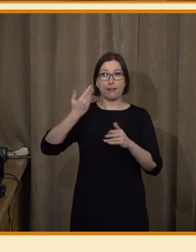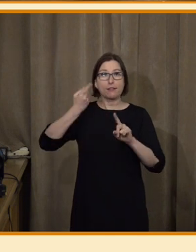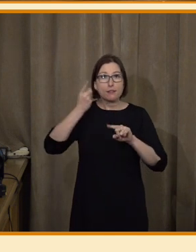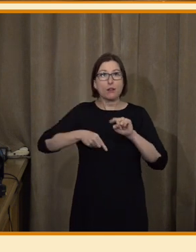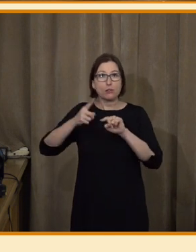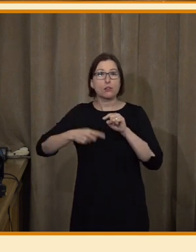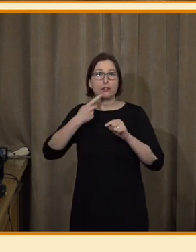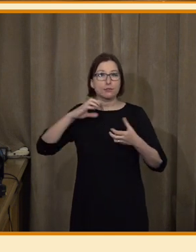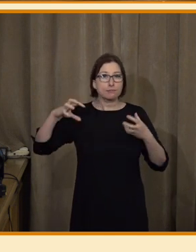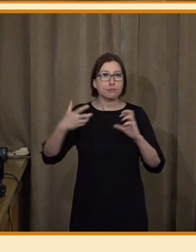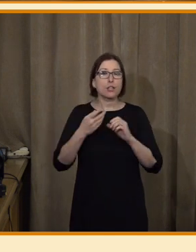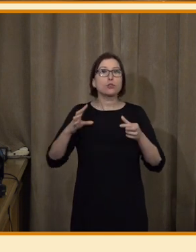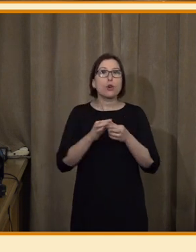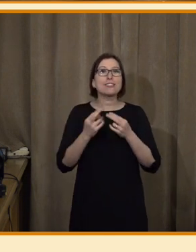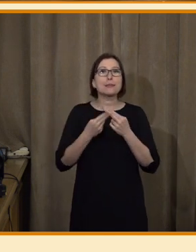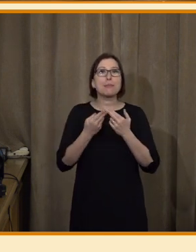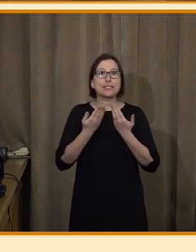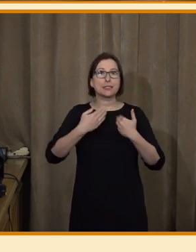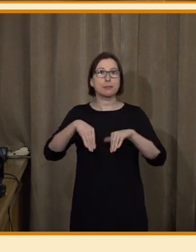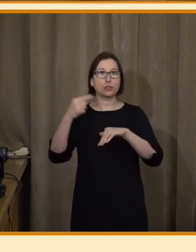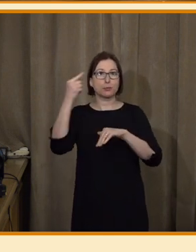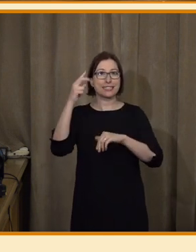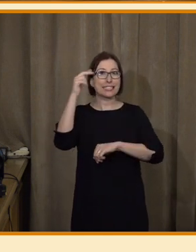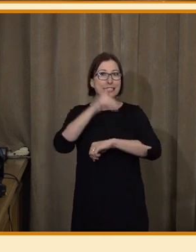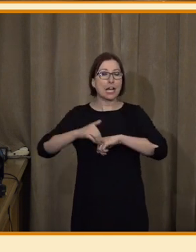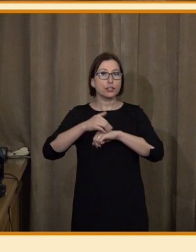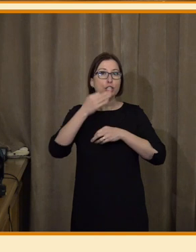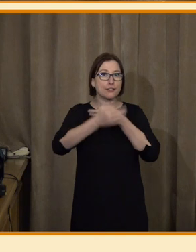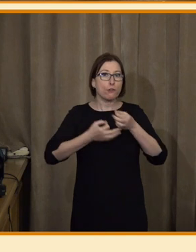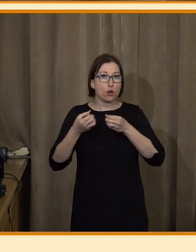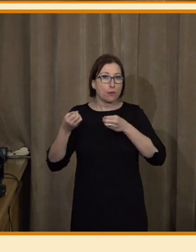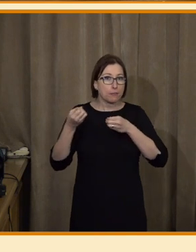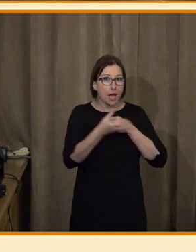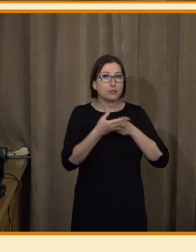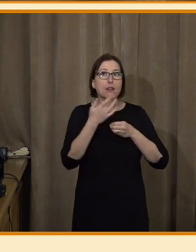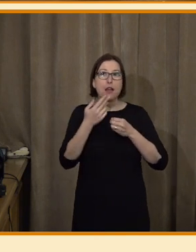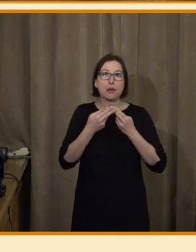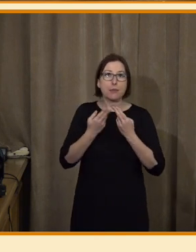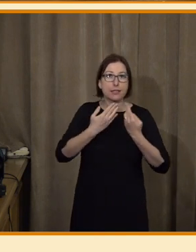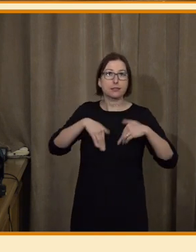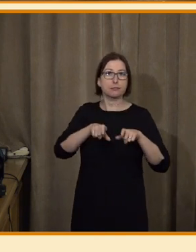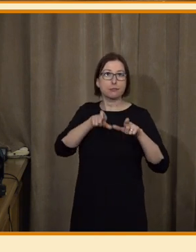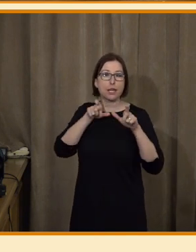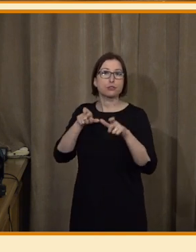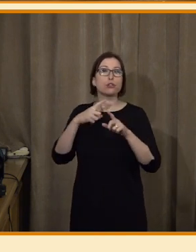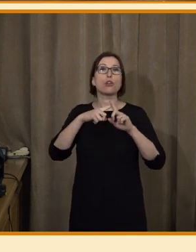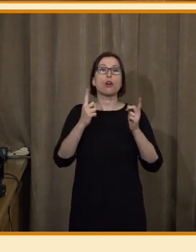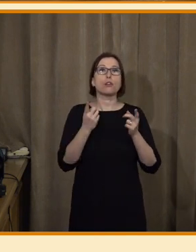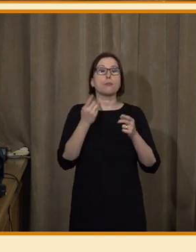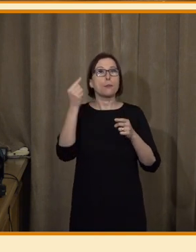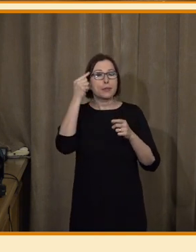týká bezpečnosti z pohledu zahraničních informací, případě zpravodajských